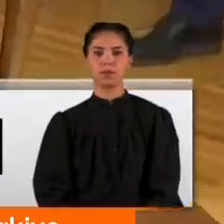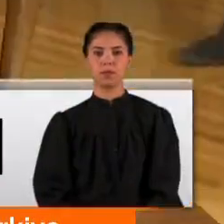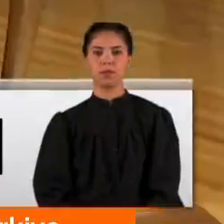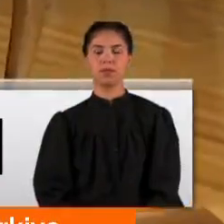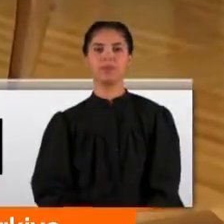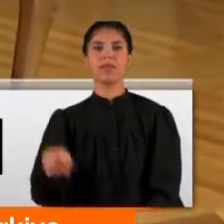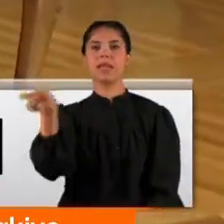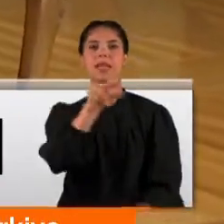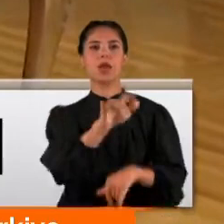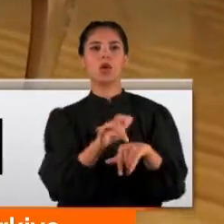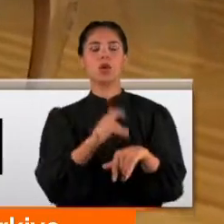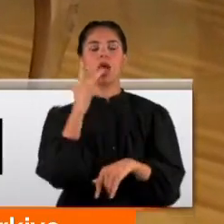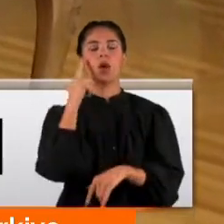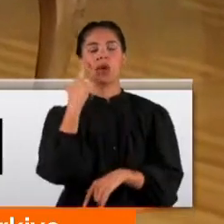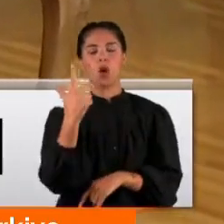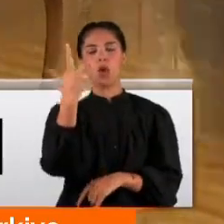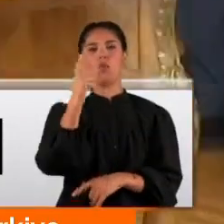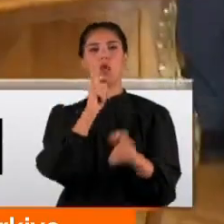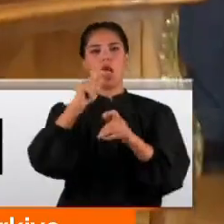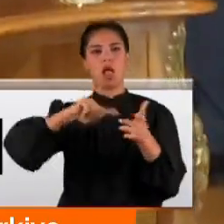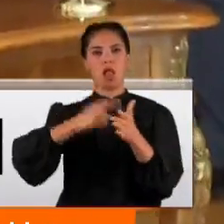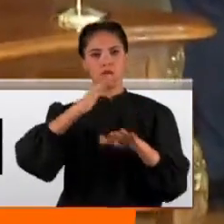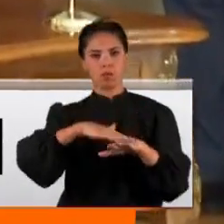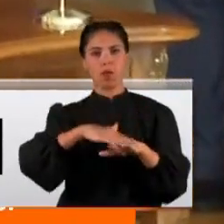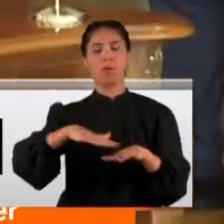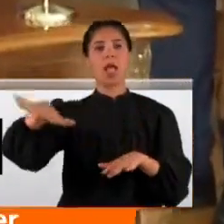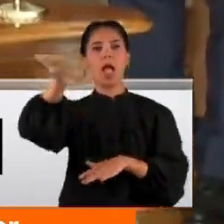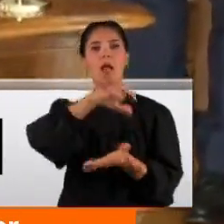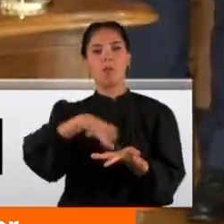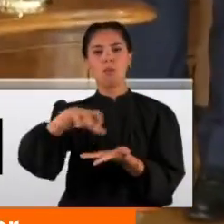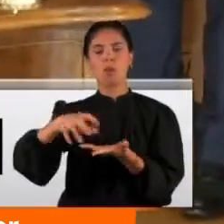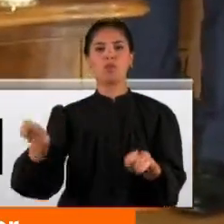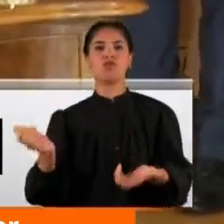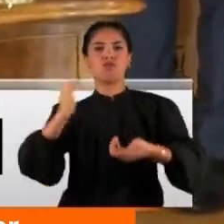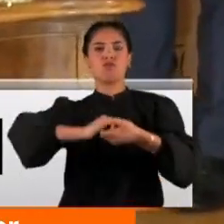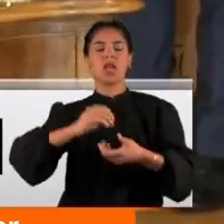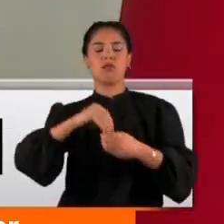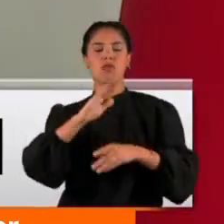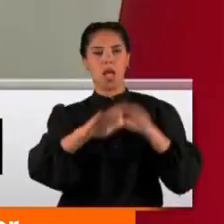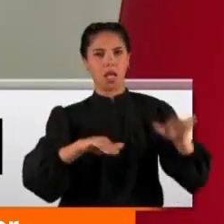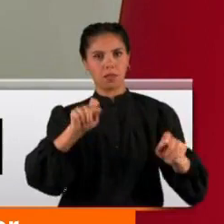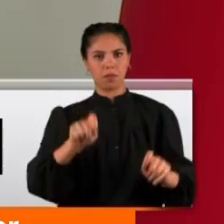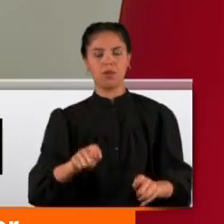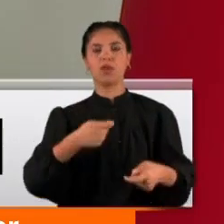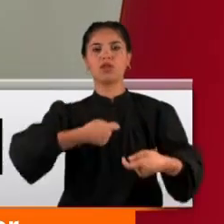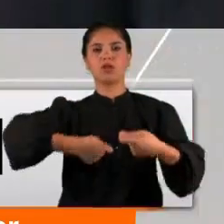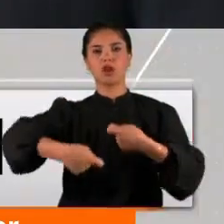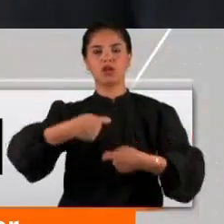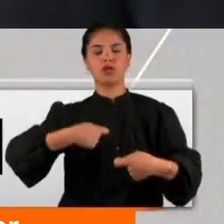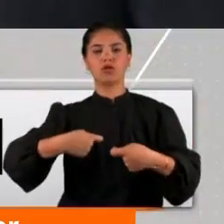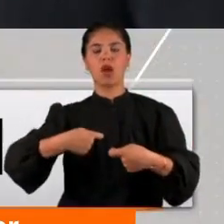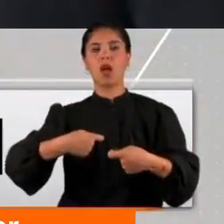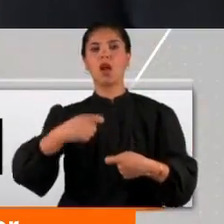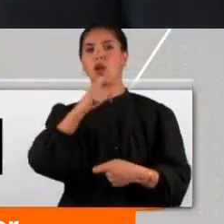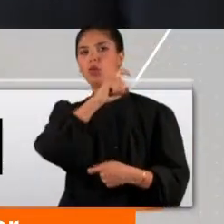iki ülke arasında üç antlaşma imzalandı her alanda işbirliğinin ilerlemesi için adımlar atıldı Ticaret hacmimiz